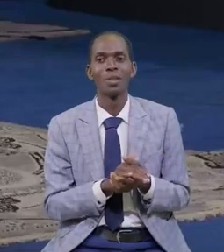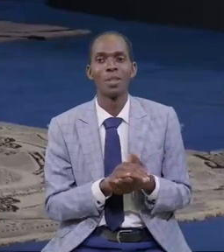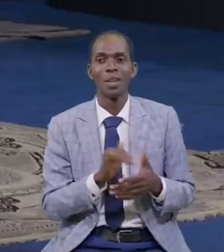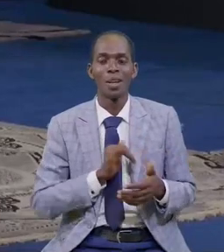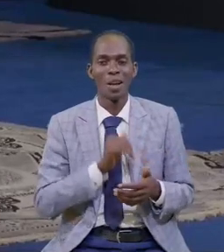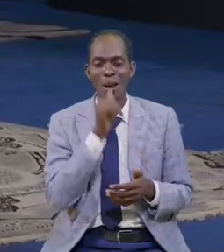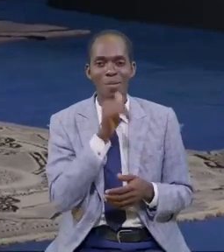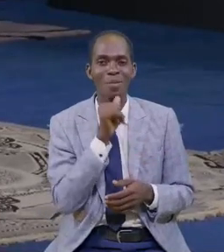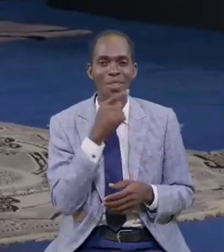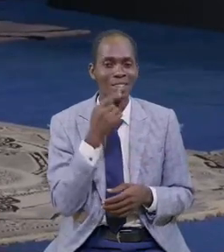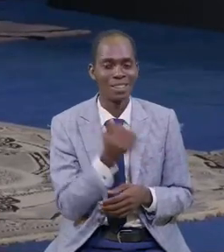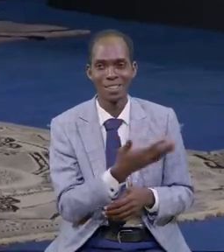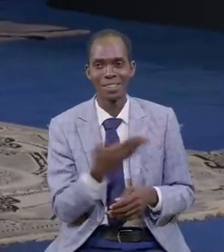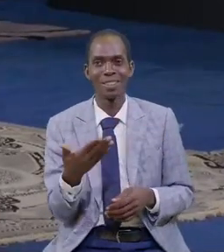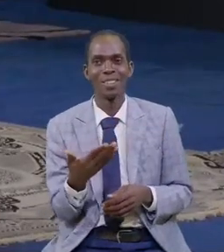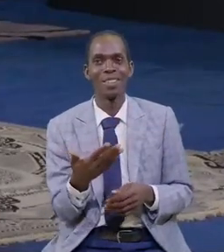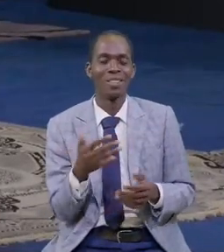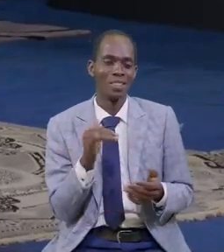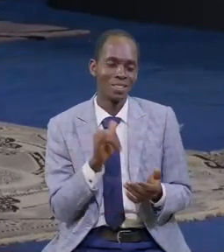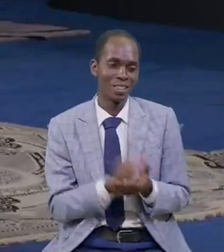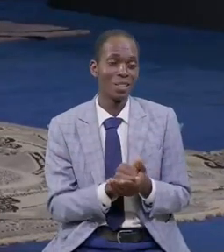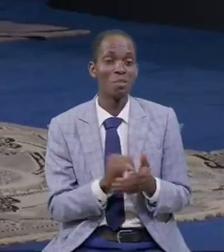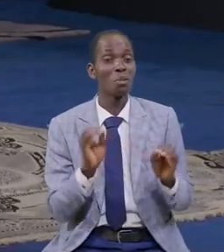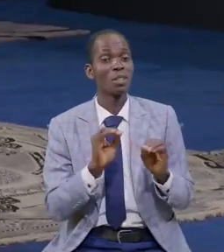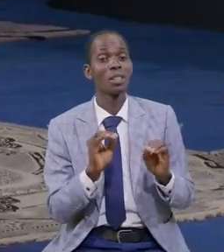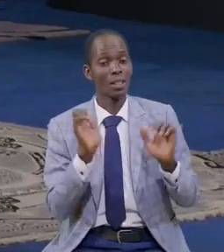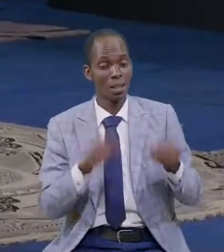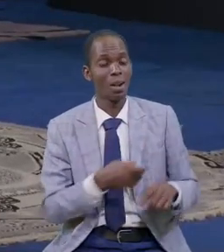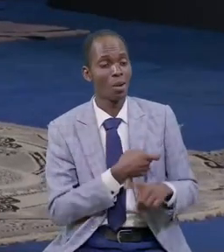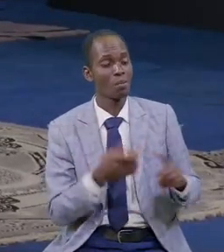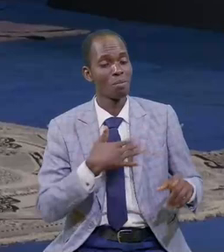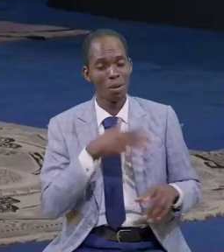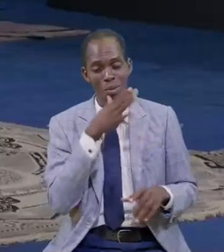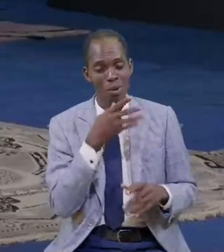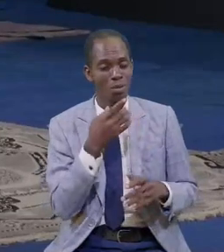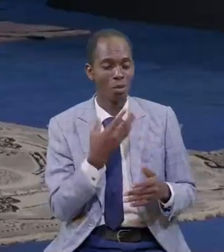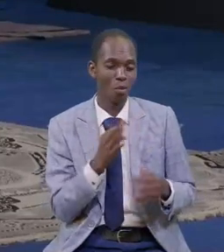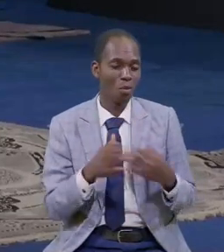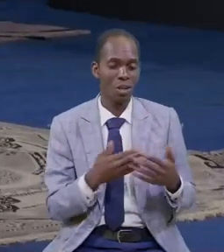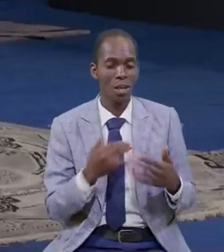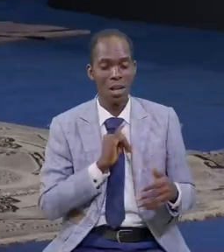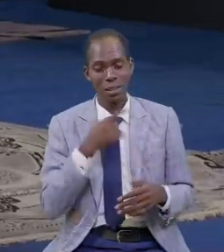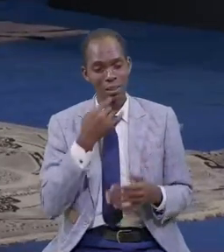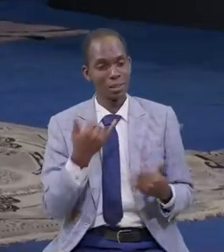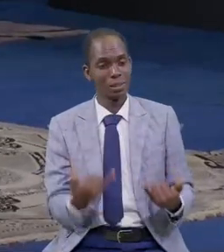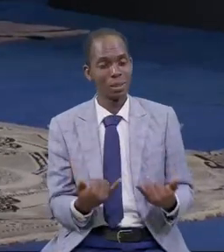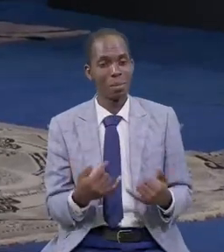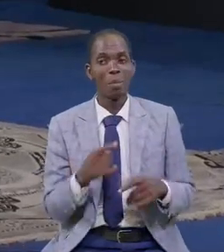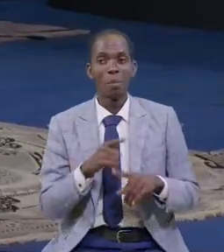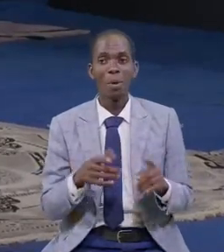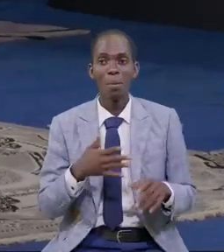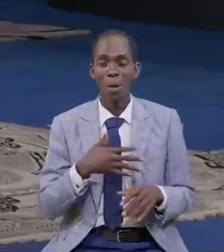ne dit rien que rien ne peut la blesser là où elle est maintenant ma mère